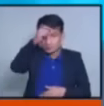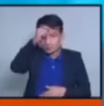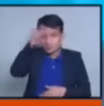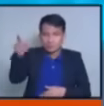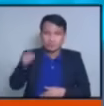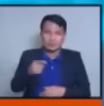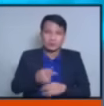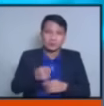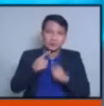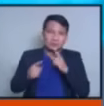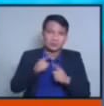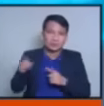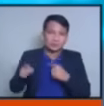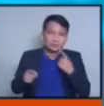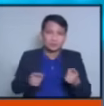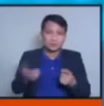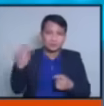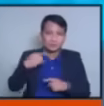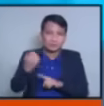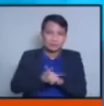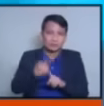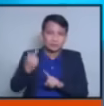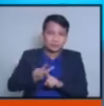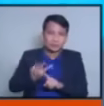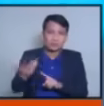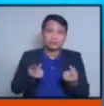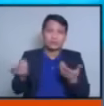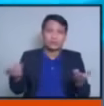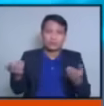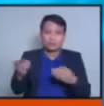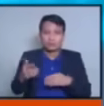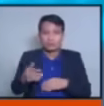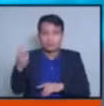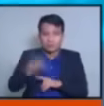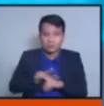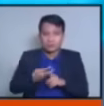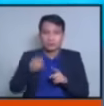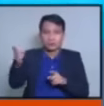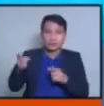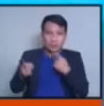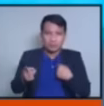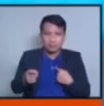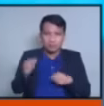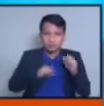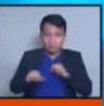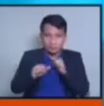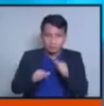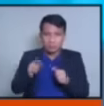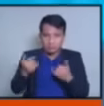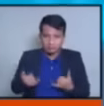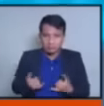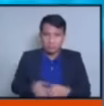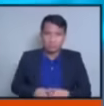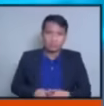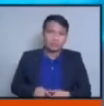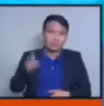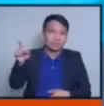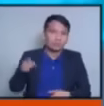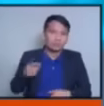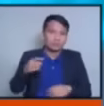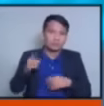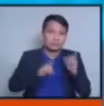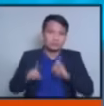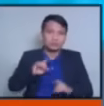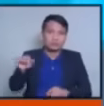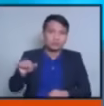lagi mo yung nakakausap. Sana nung isang buwan pa, dalawang buwan pa, ginawa mo na yan. Anim na buwan, kung ako pang umaksyon, sasabihin mo yan ngayon. Huwag ka na makipag-drama,